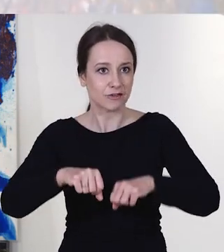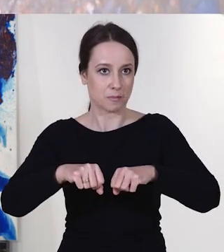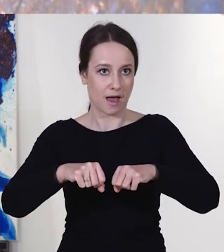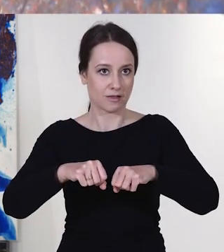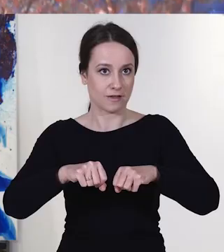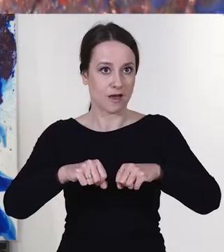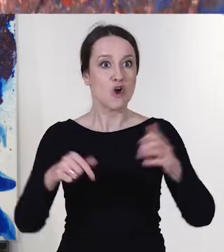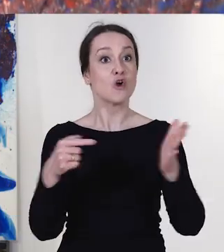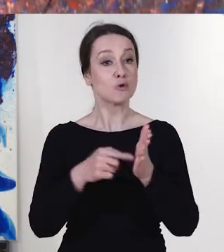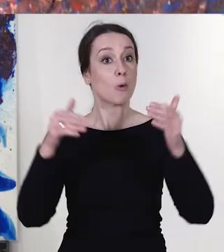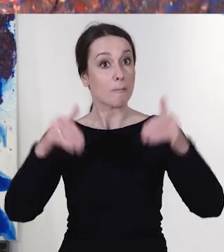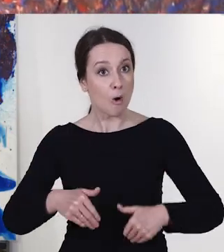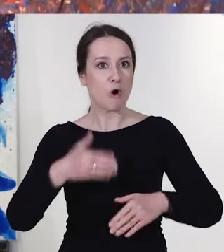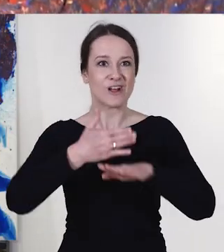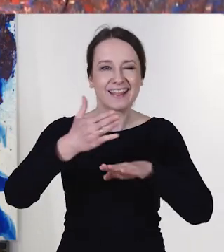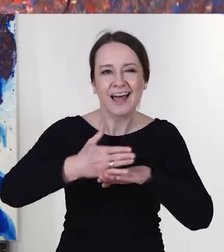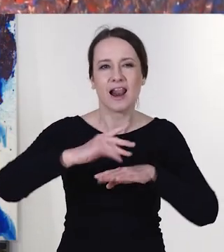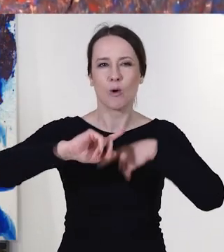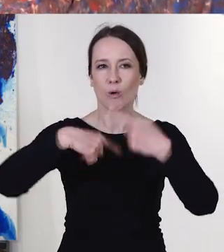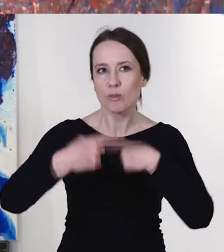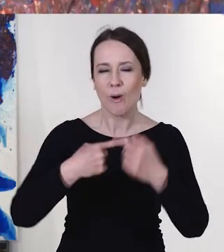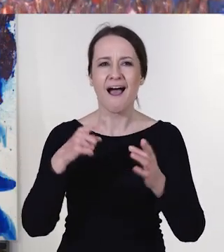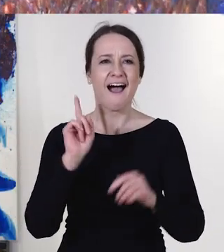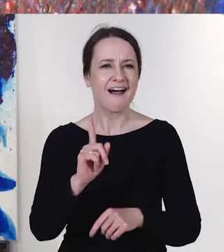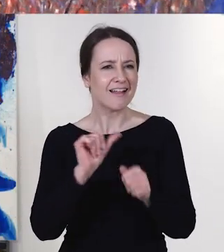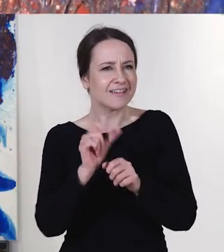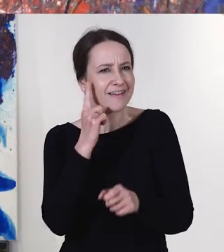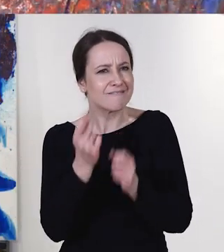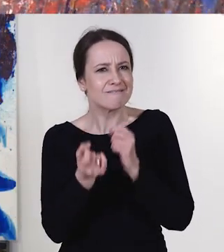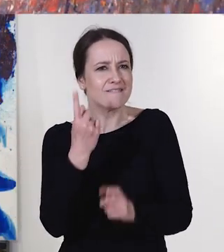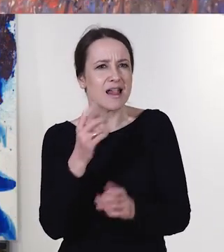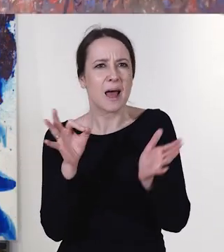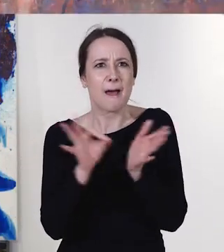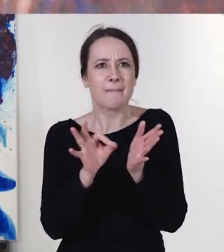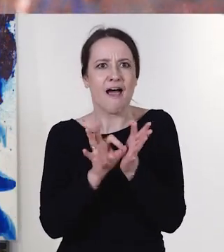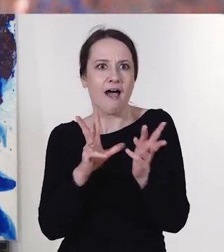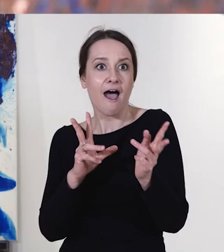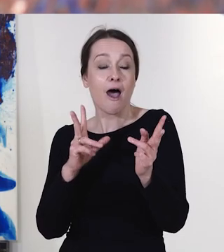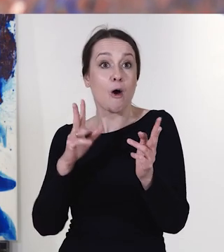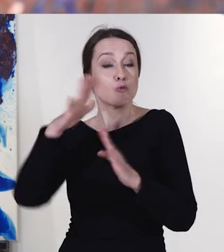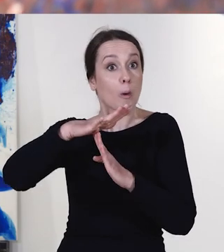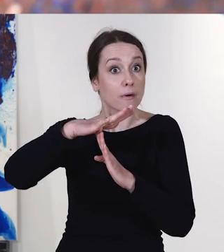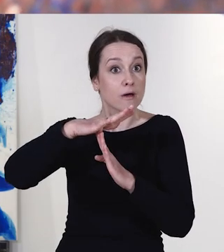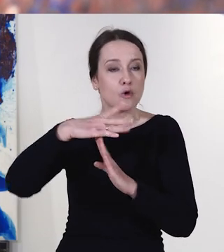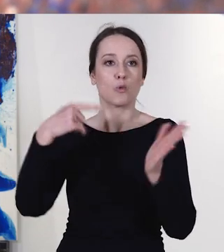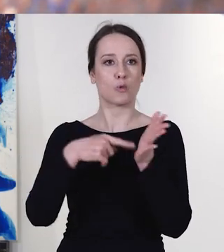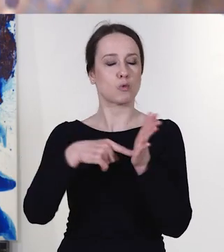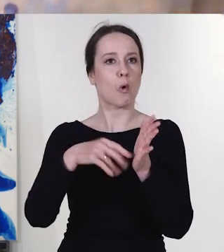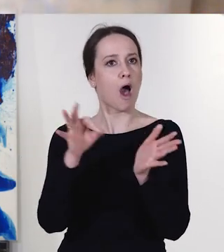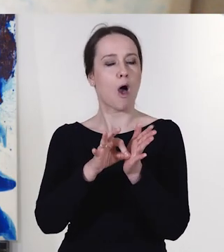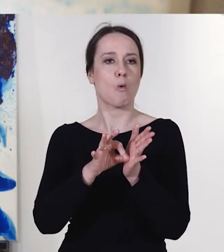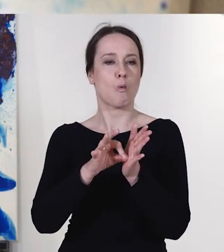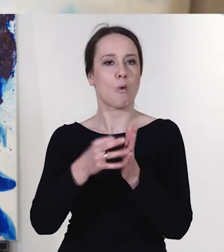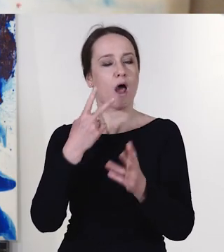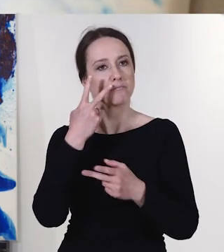mógłby być kontynuowane ale przychodzi taki moment pewnego zdjęcia i akurat w ten sposób został